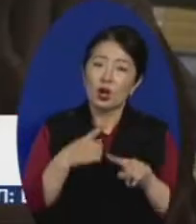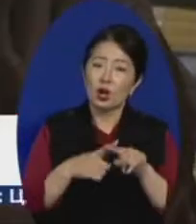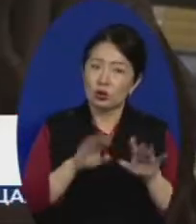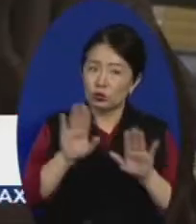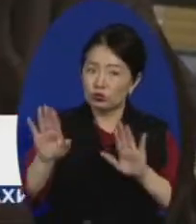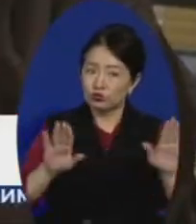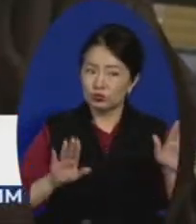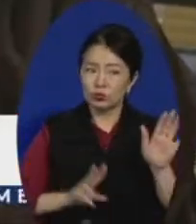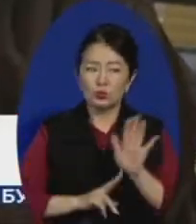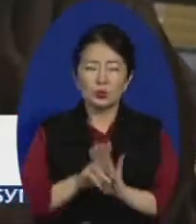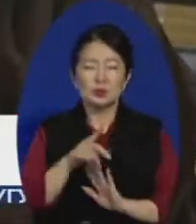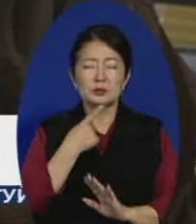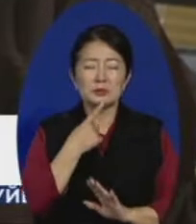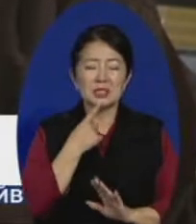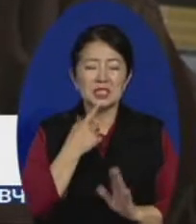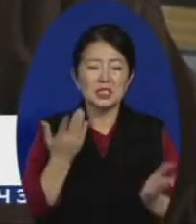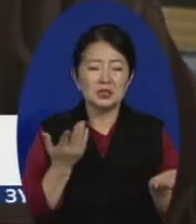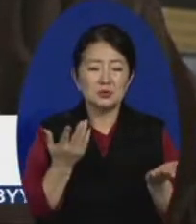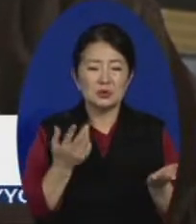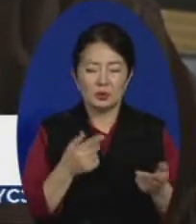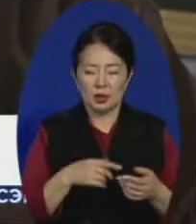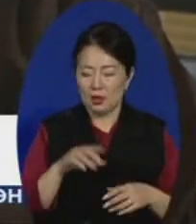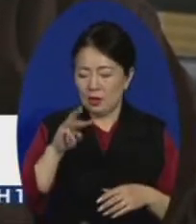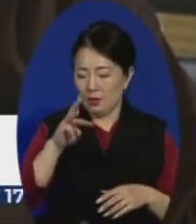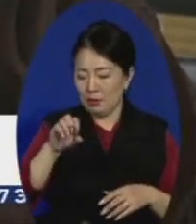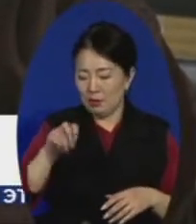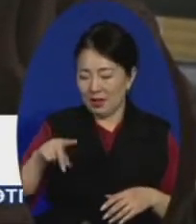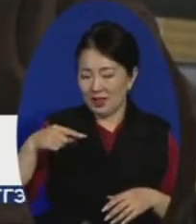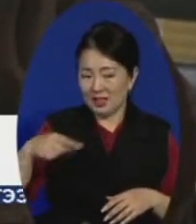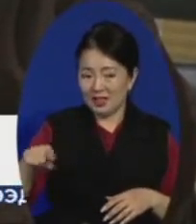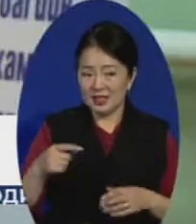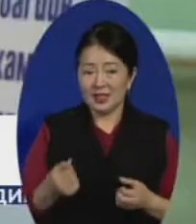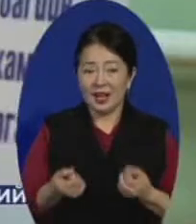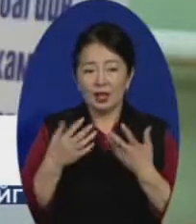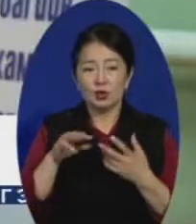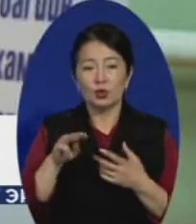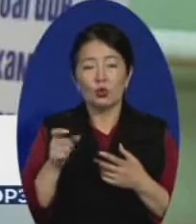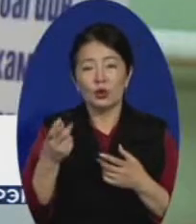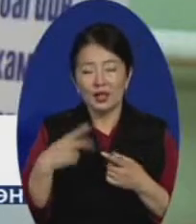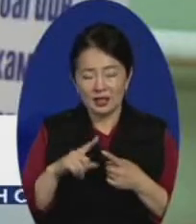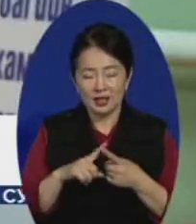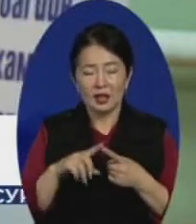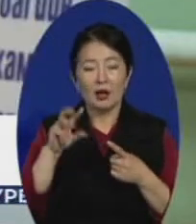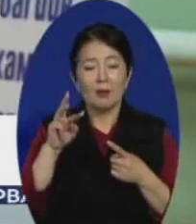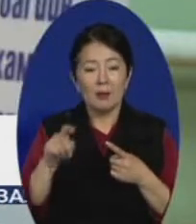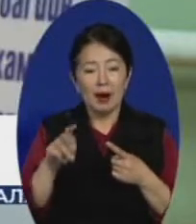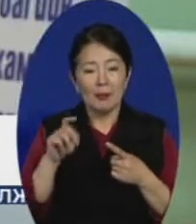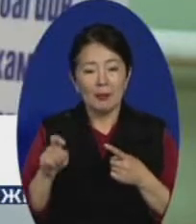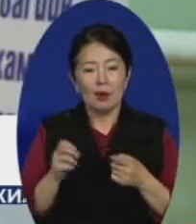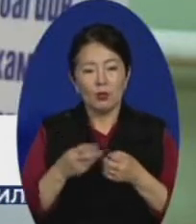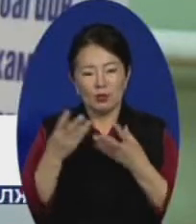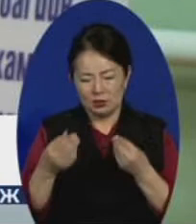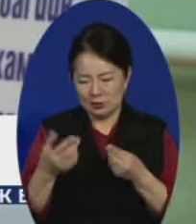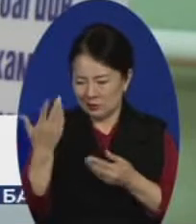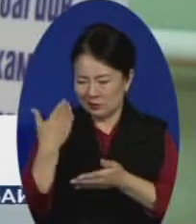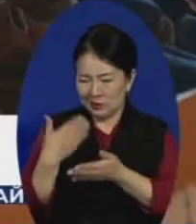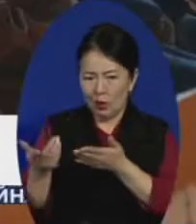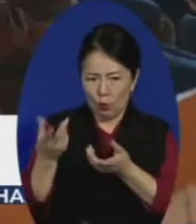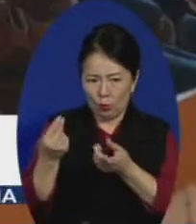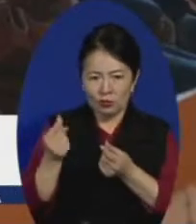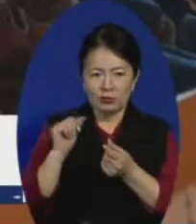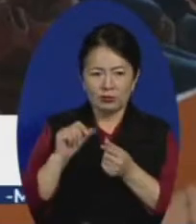Хөдөө орон нутагт өөр нэг үүсэт байгаа хүндрэлтэй нөхцөл бол мал аж ахуйн арилдаа түүхийд мах махан бүтээгдэхүүнийг зах зээлийн бодит үнээр